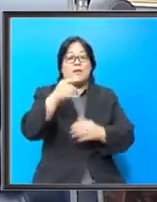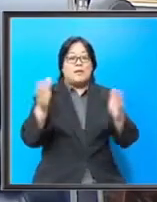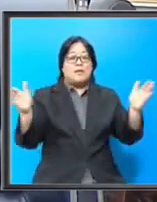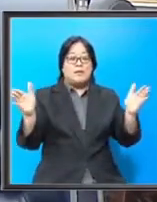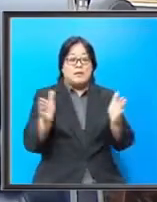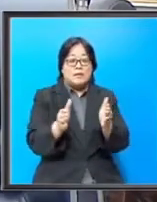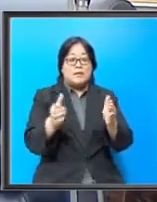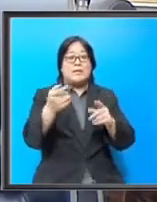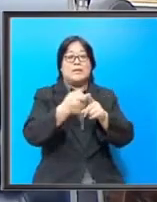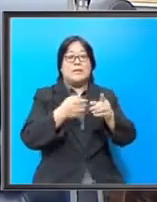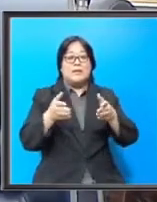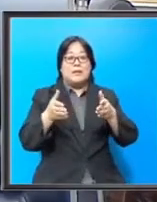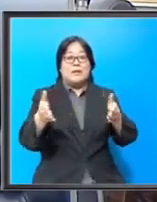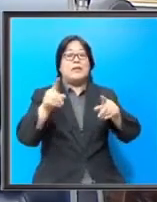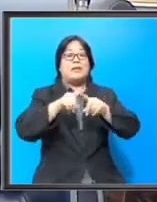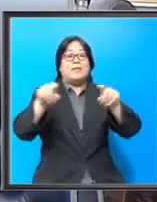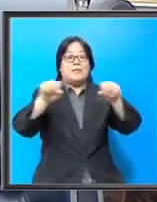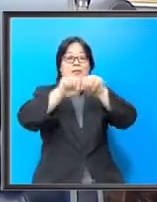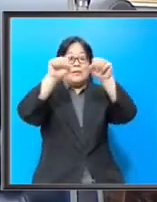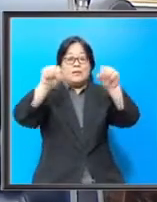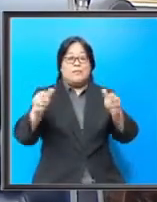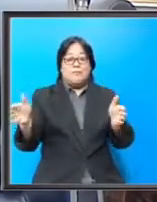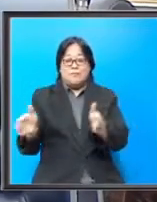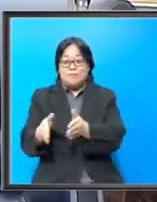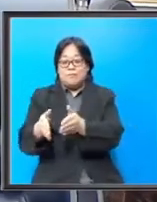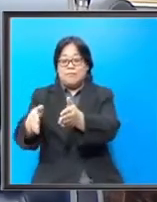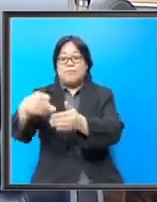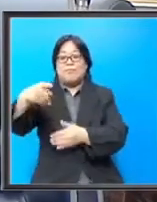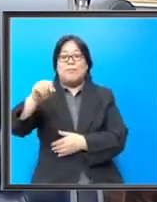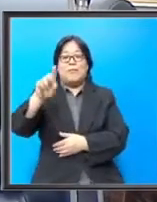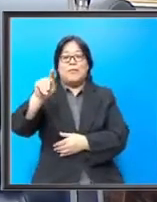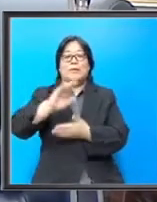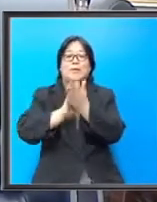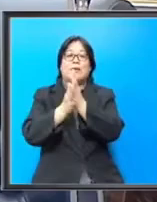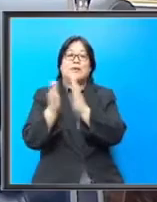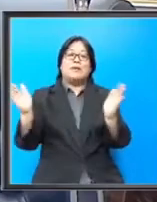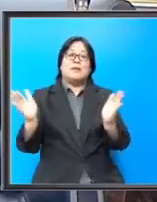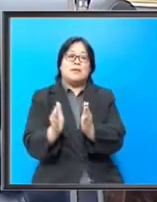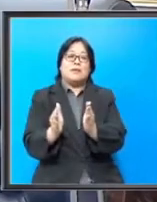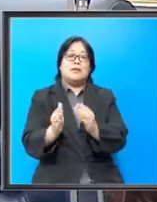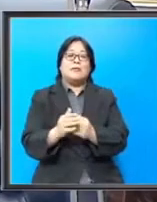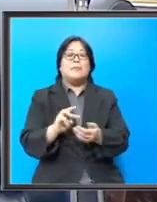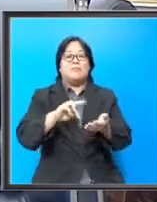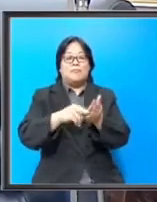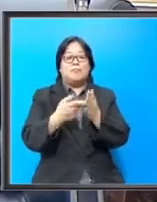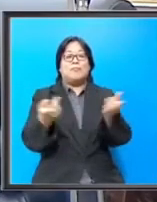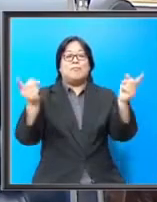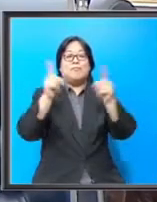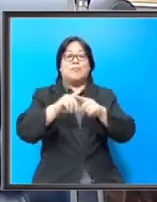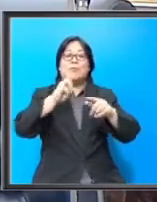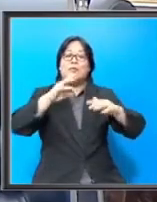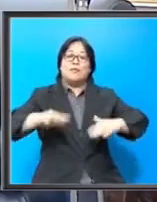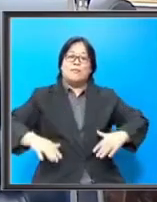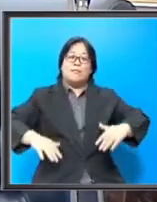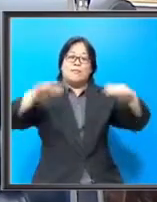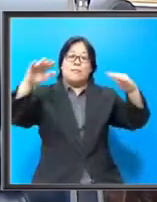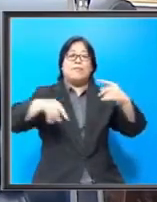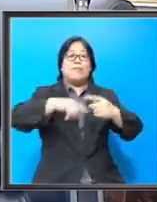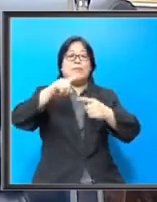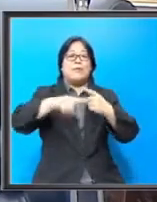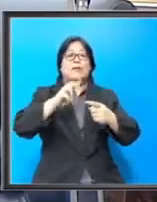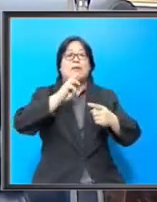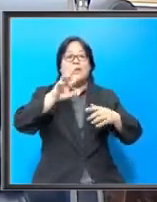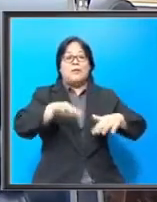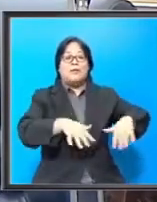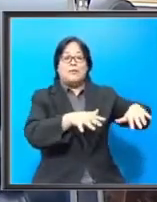daripada jalan sistem peperiksaan juga dia jadi kecil menyebabkan berlakunya banjir apabila